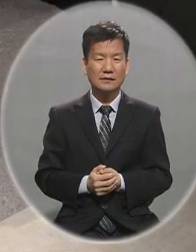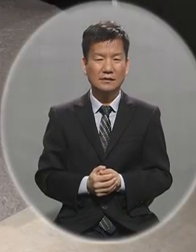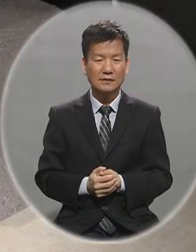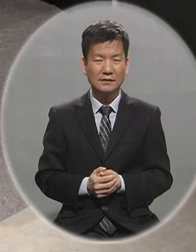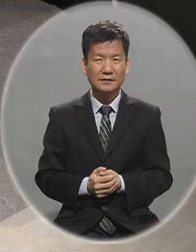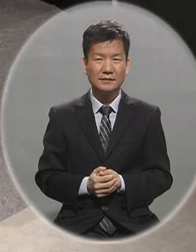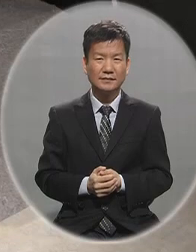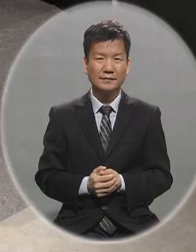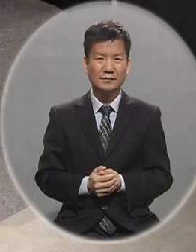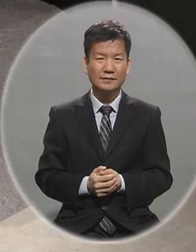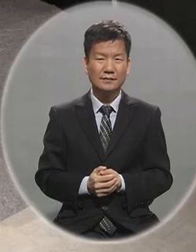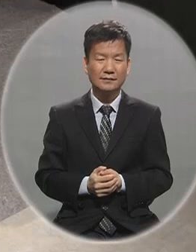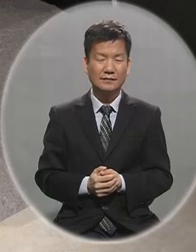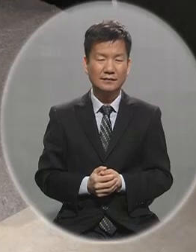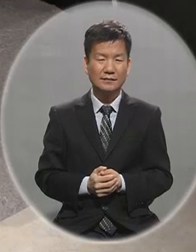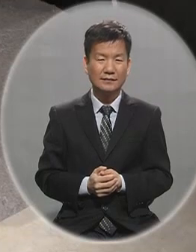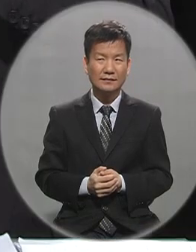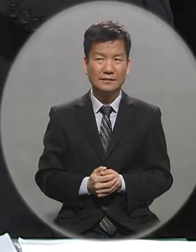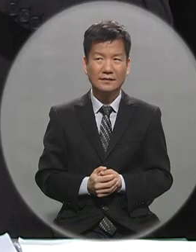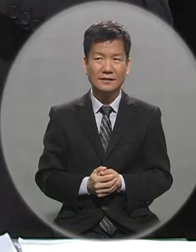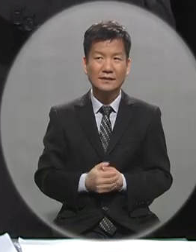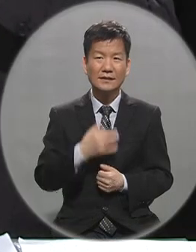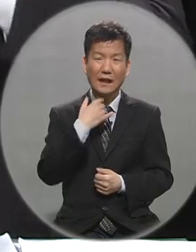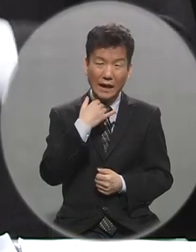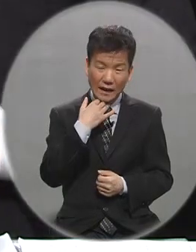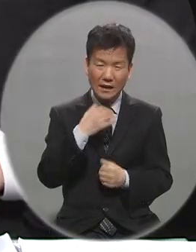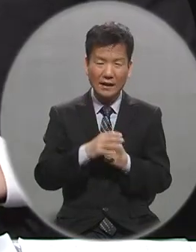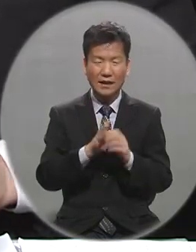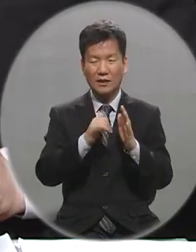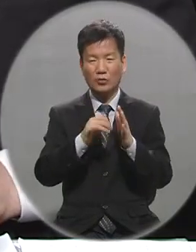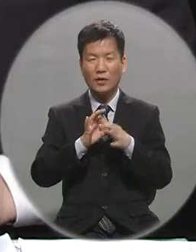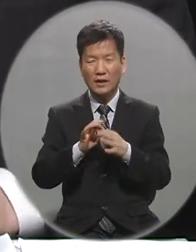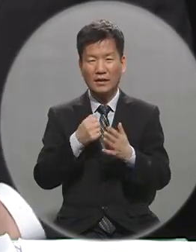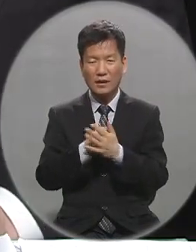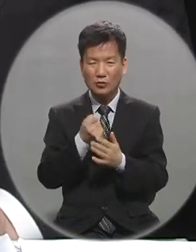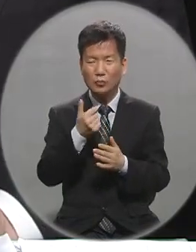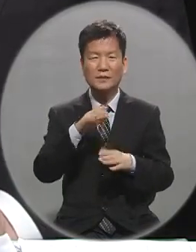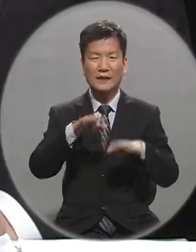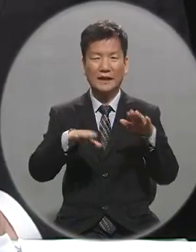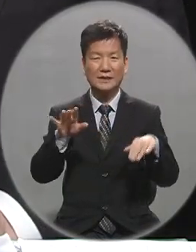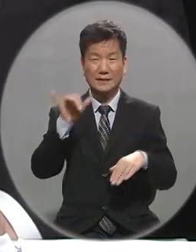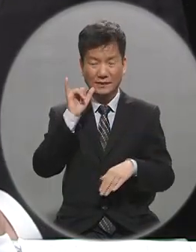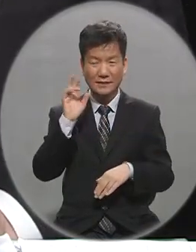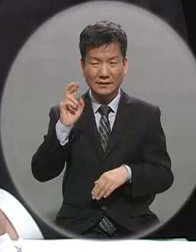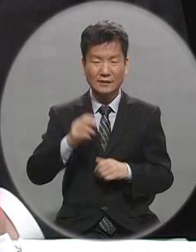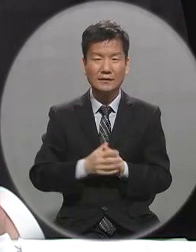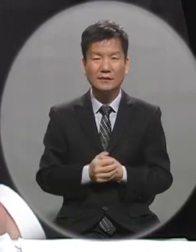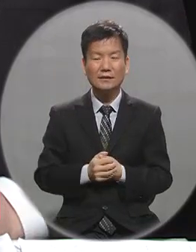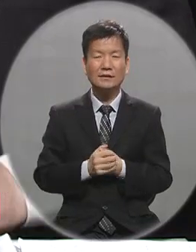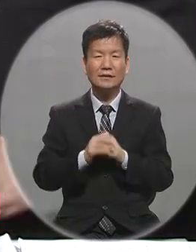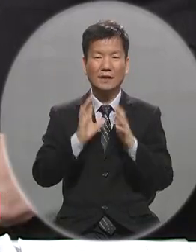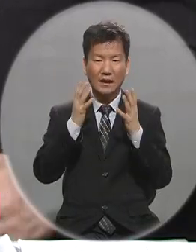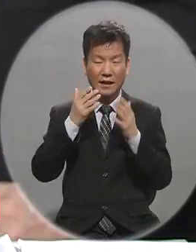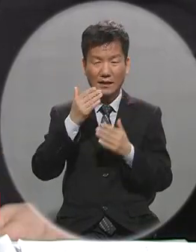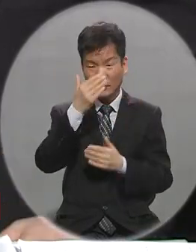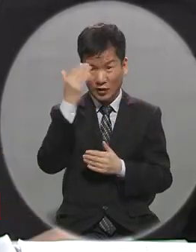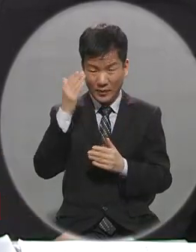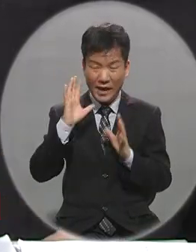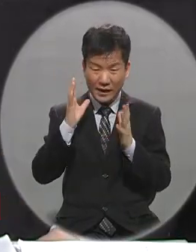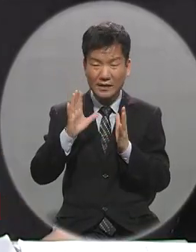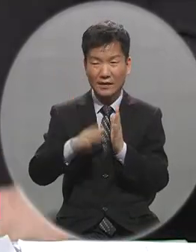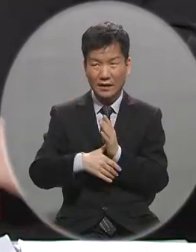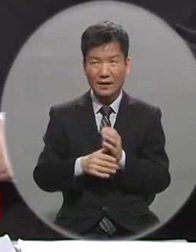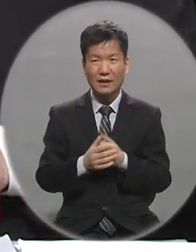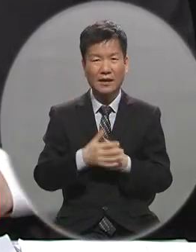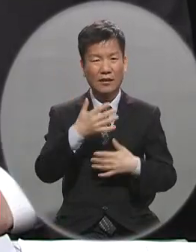기간이라고 하면요. 글쎄요, 이게 좀 연령대나 가족관계에 따라 좀 약간 차이가 있는데요. 좀 아이들이 좀 어리고 할